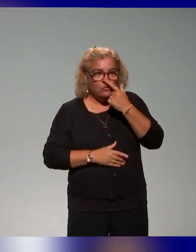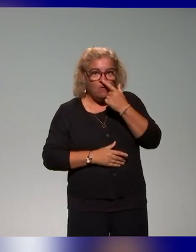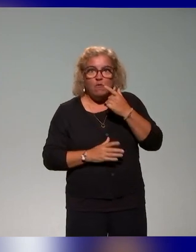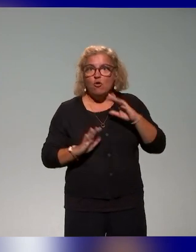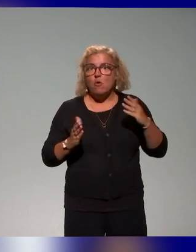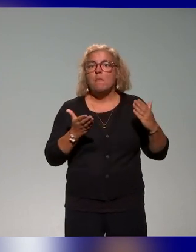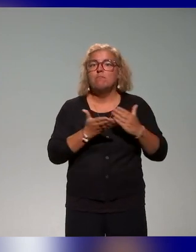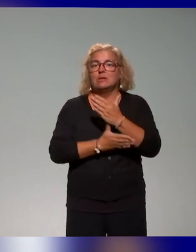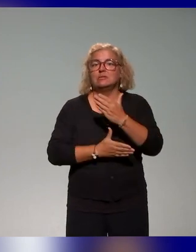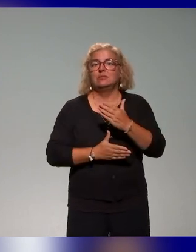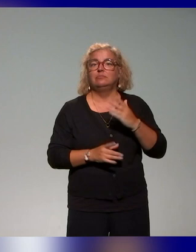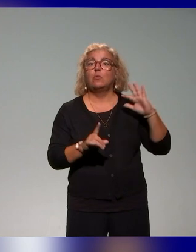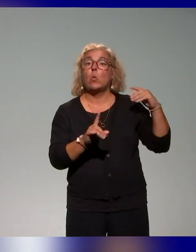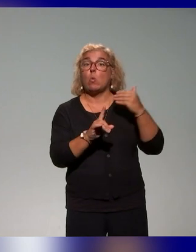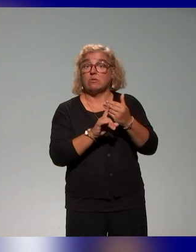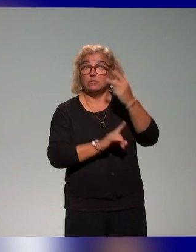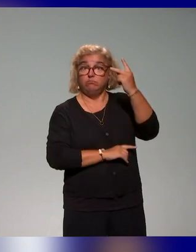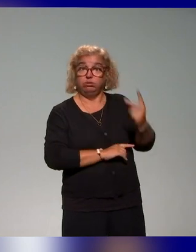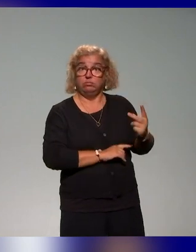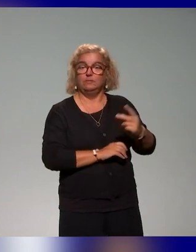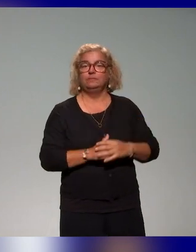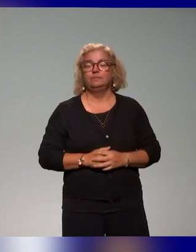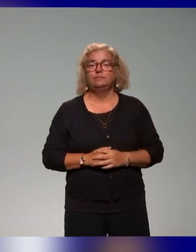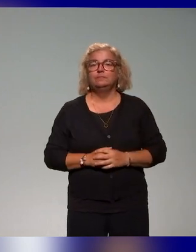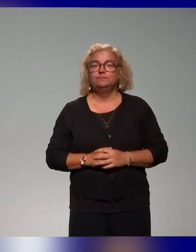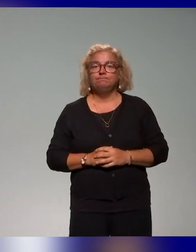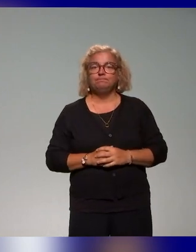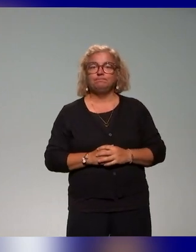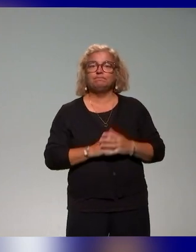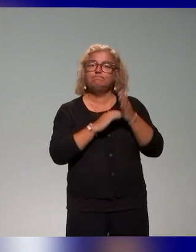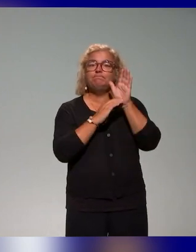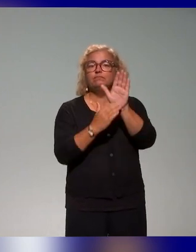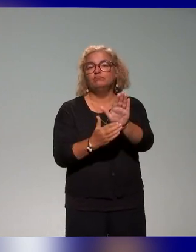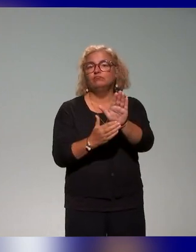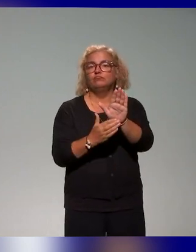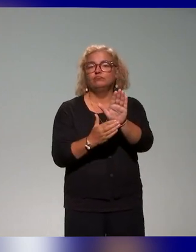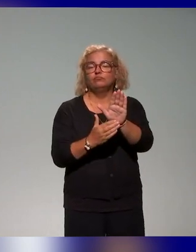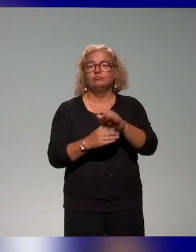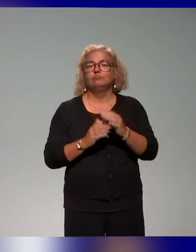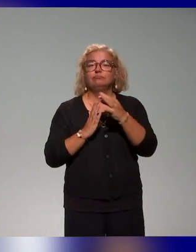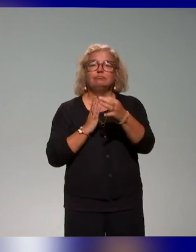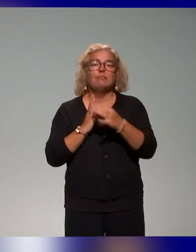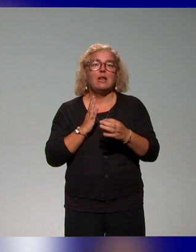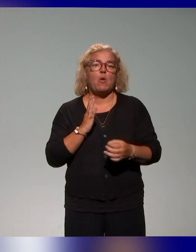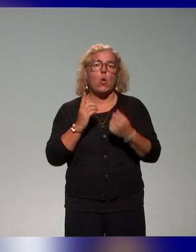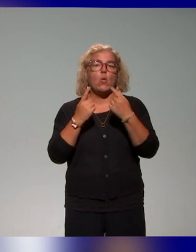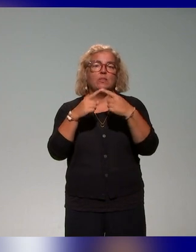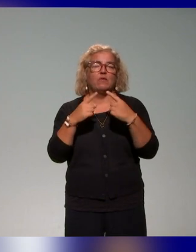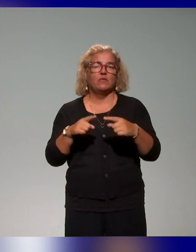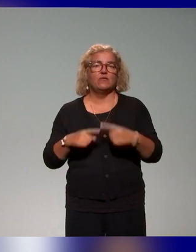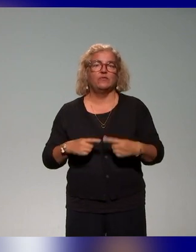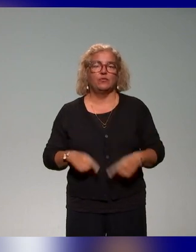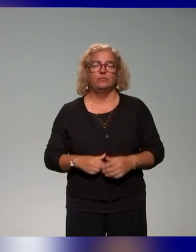le contexte qui était le sien. Donc voilà, il va nous présenter un petit peu ces éléments qui sont des éléments, je